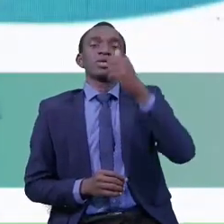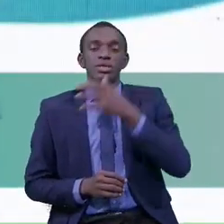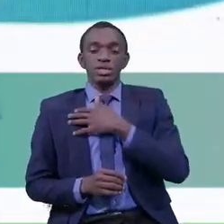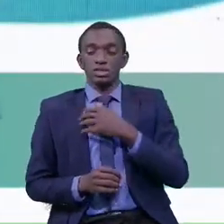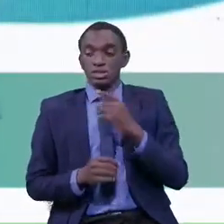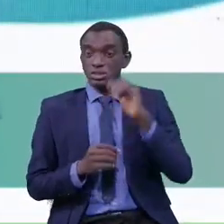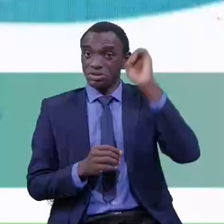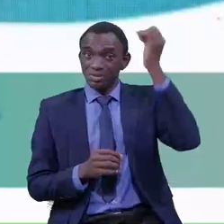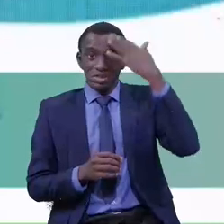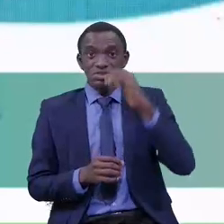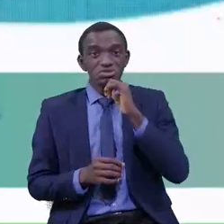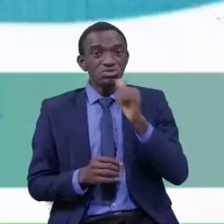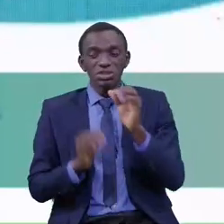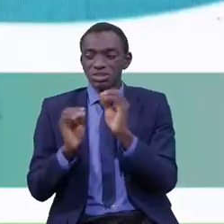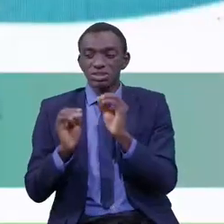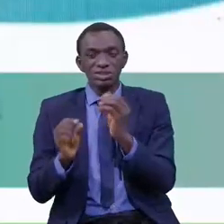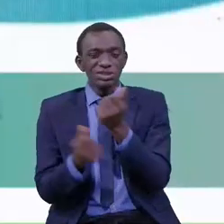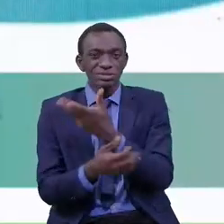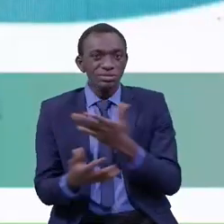rien. N'enseigne rien.